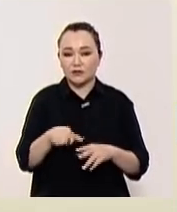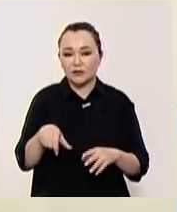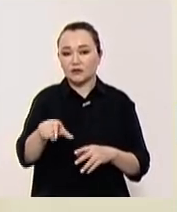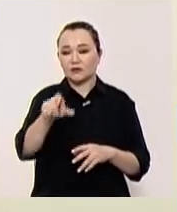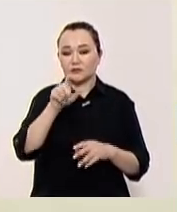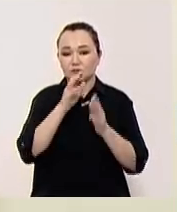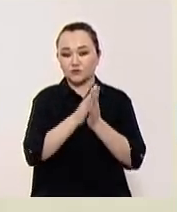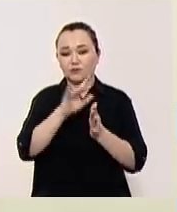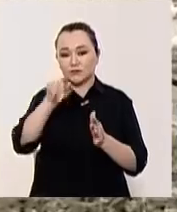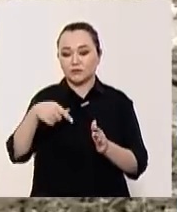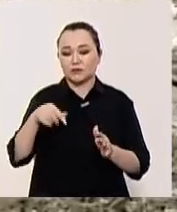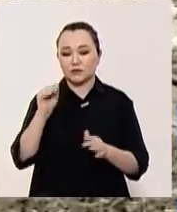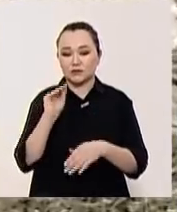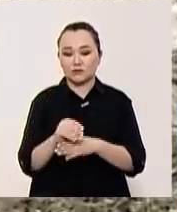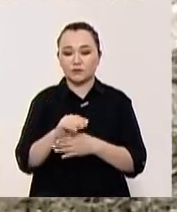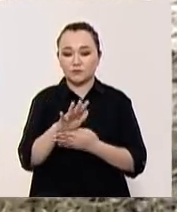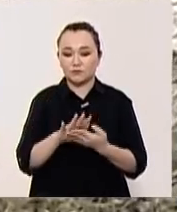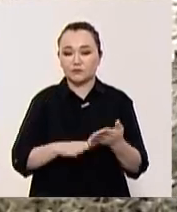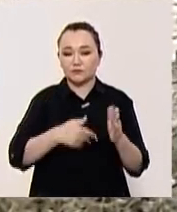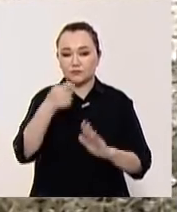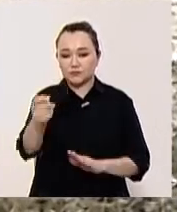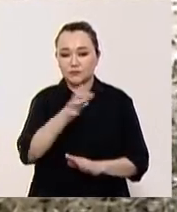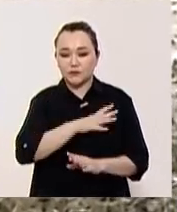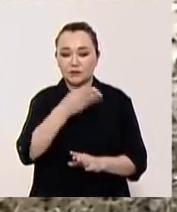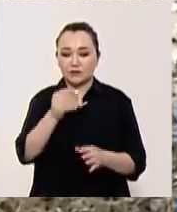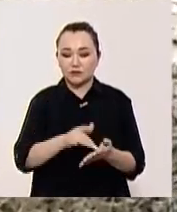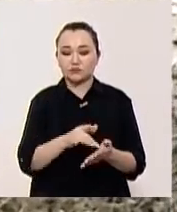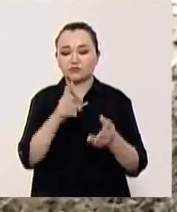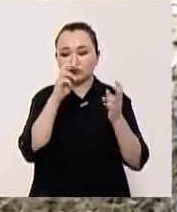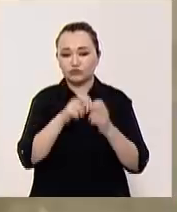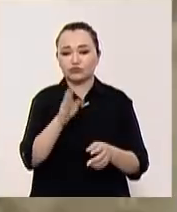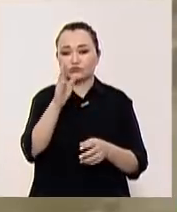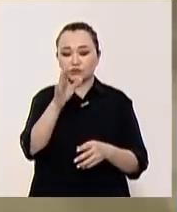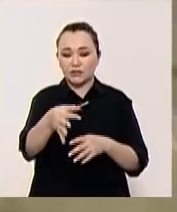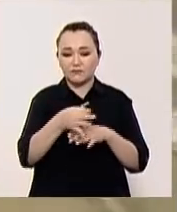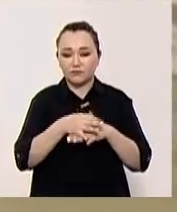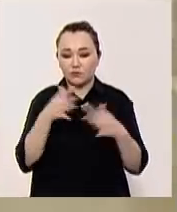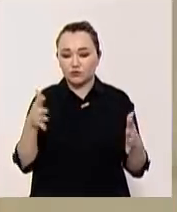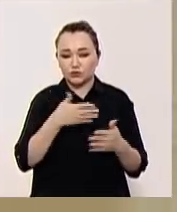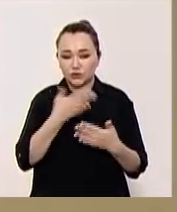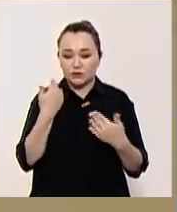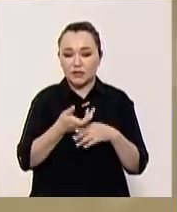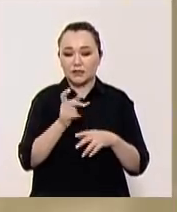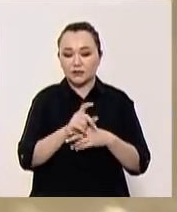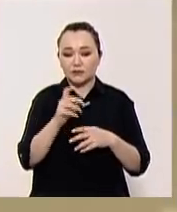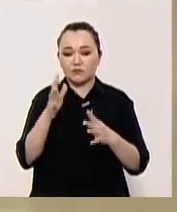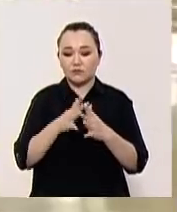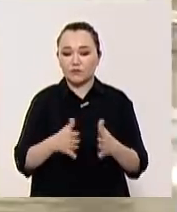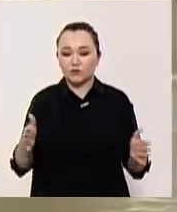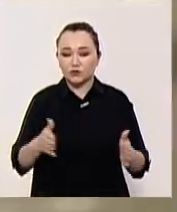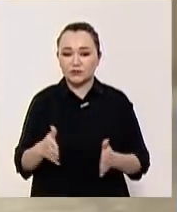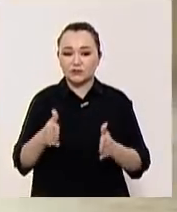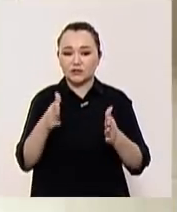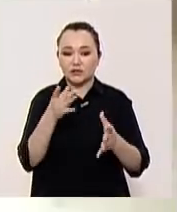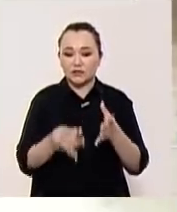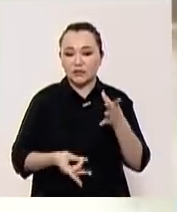берулерін талап етіп талай мәрте хат жазыпты. Алайда қаржы қарастырылып жатыр дегеннен өзге жауап ала алмаған. Ал жыл өткен сайын жағдай тіпті қиындай